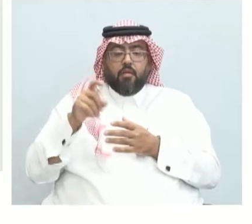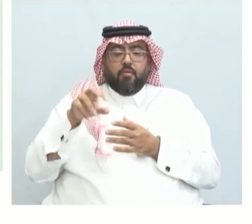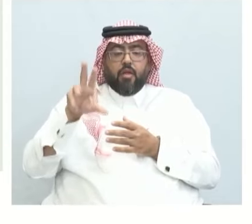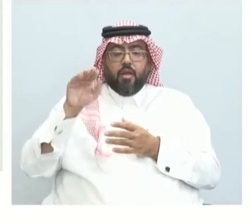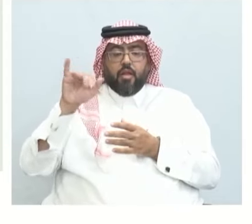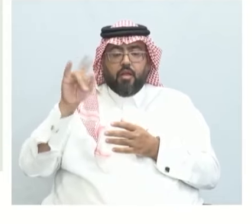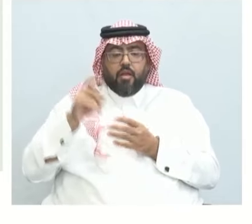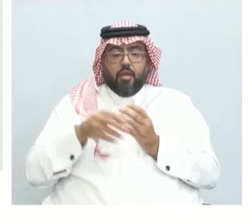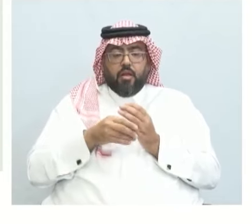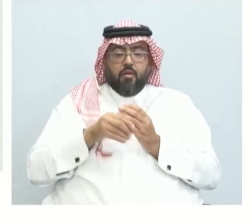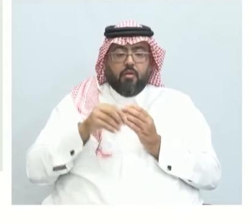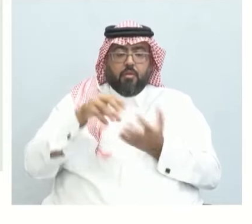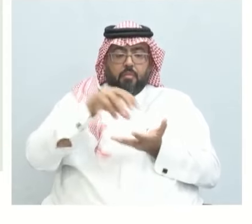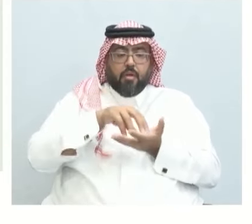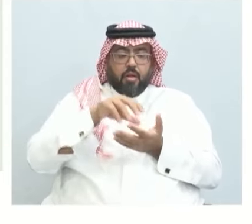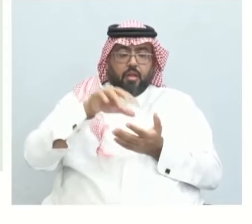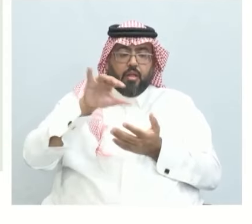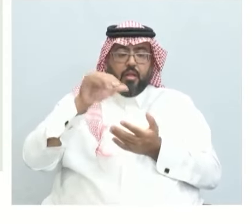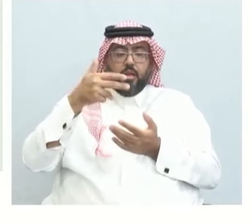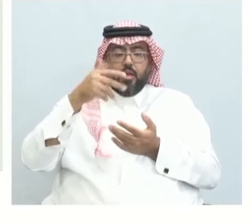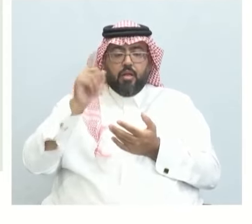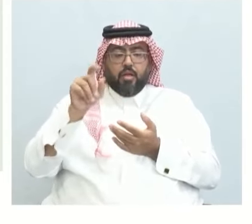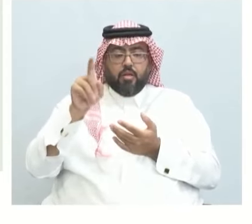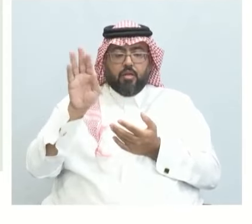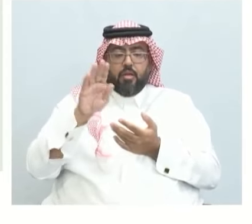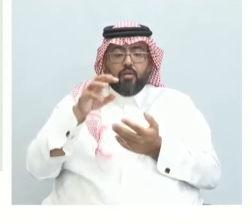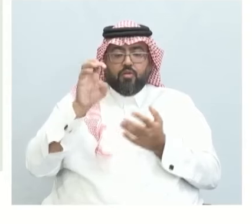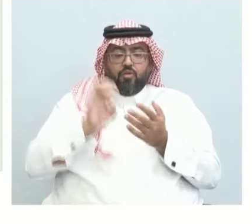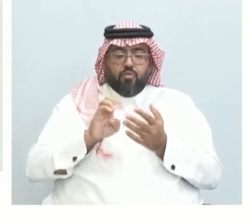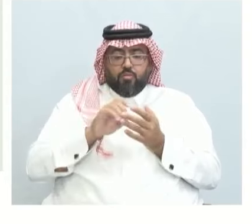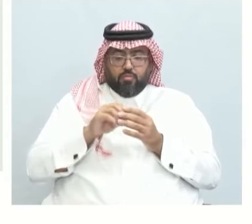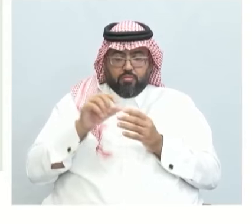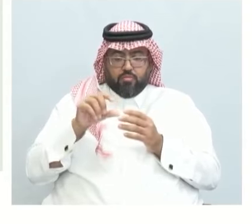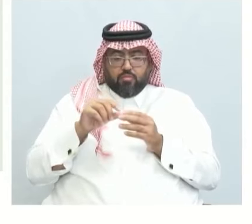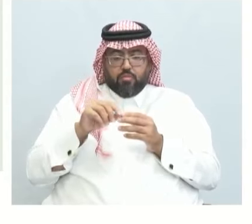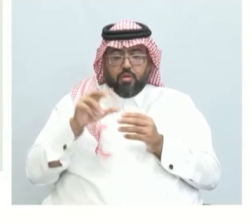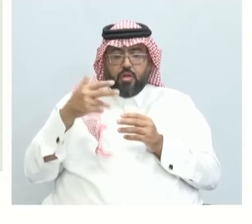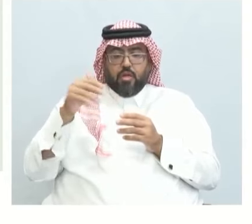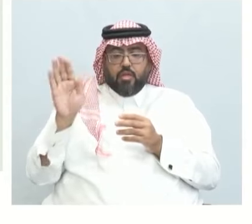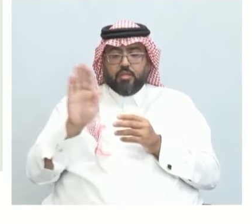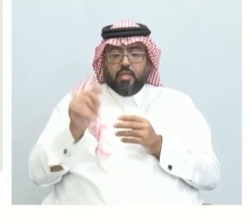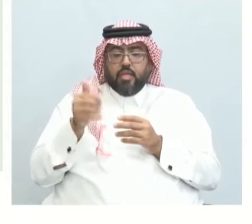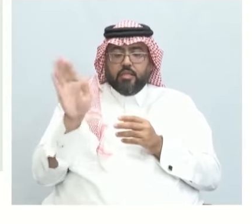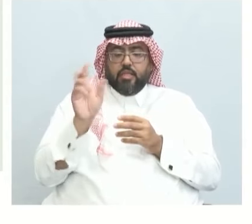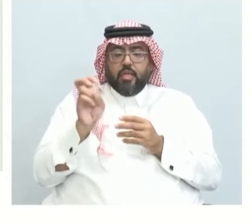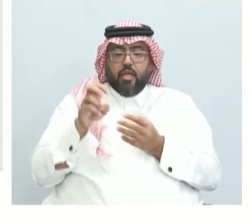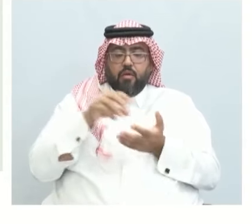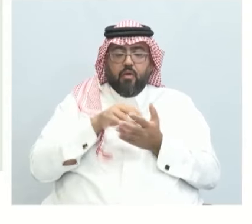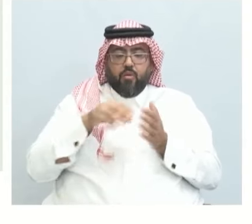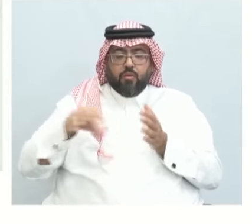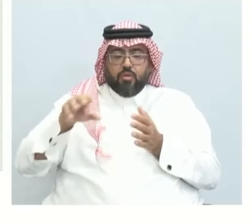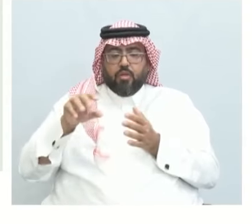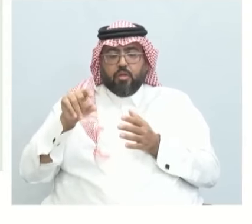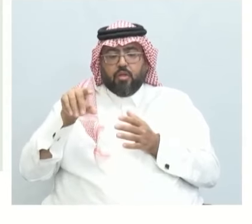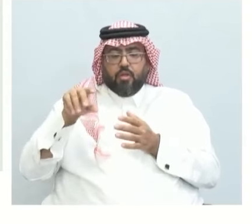دولتهم واماره الغساسنه في بصره التي انشاها الروم جنوبي دولتهم واماره كنده في بعض نواحي نجد التابعه